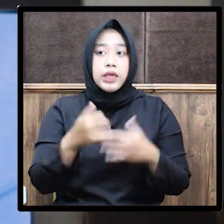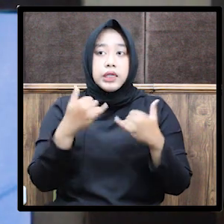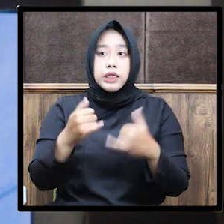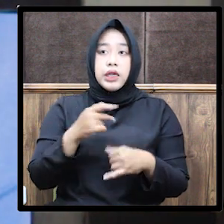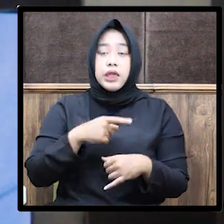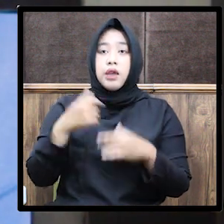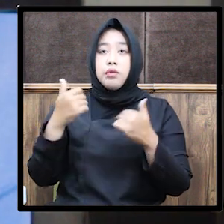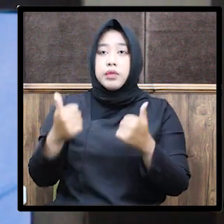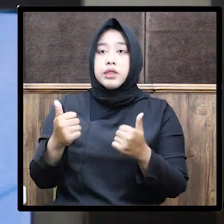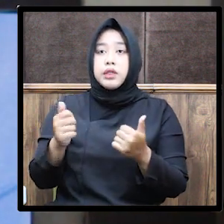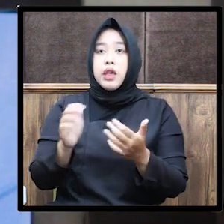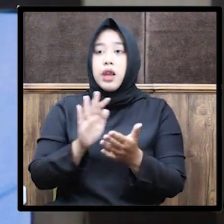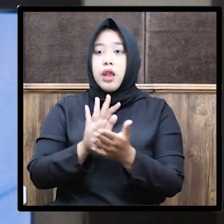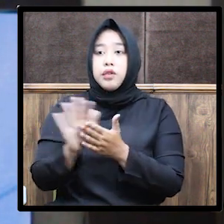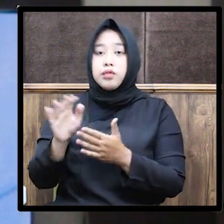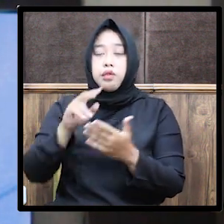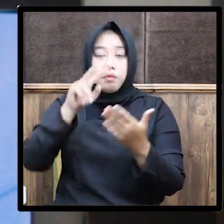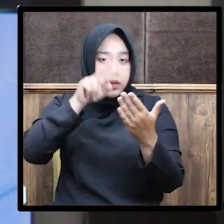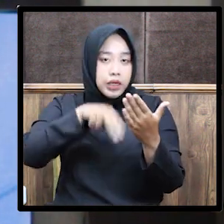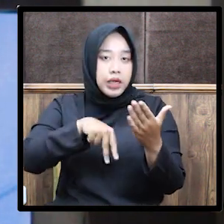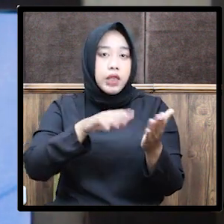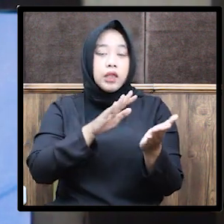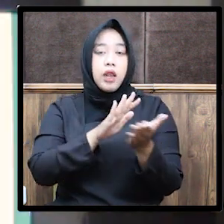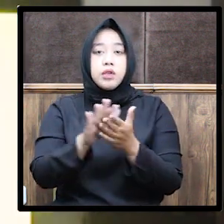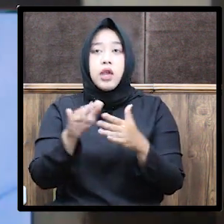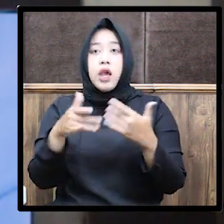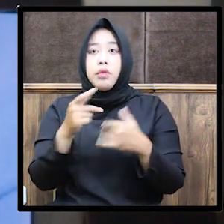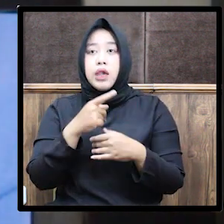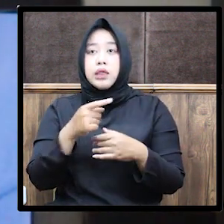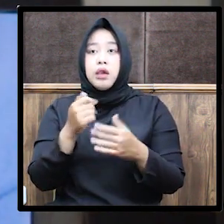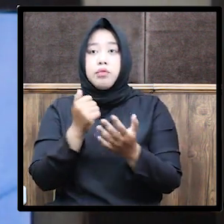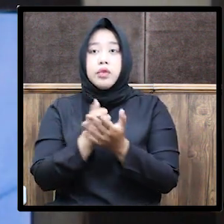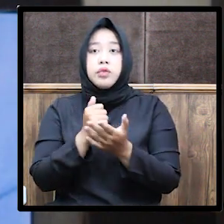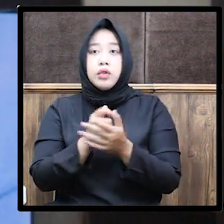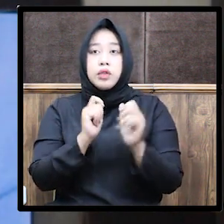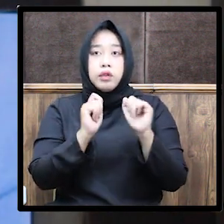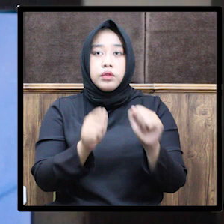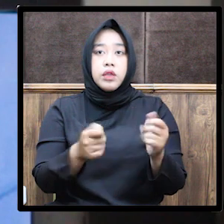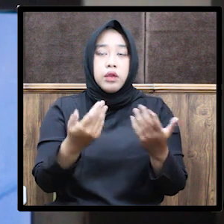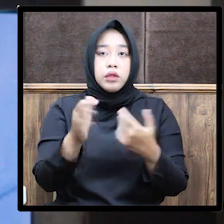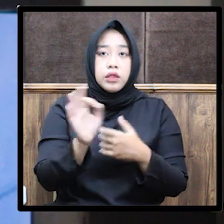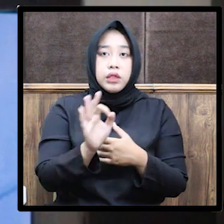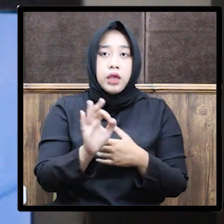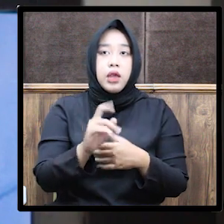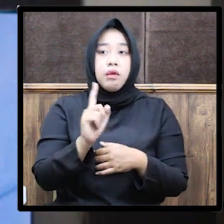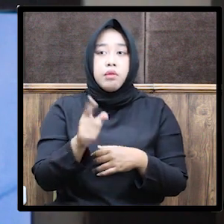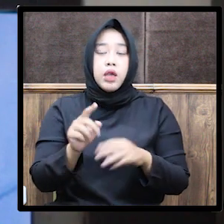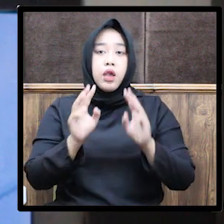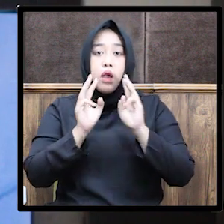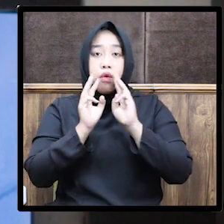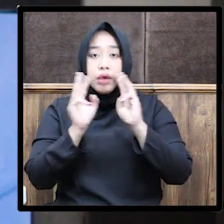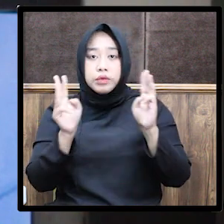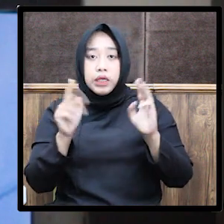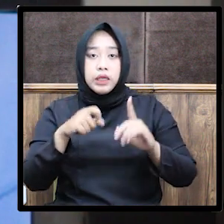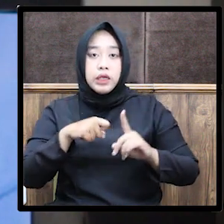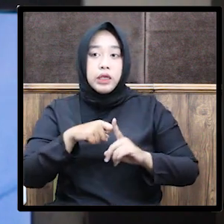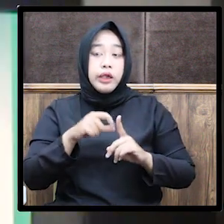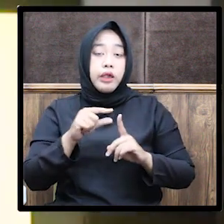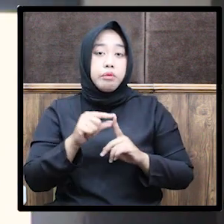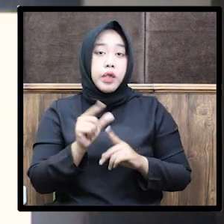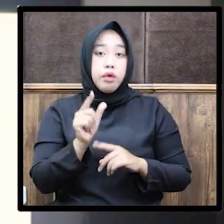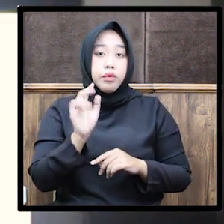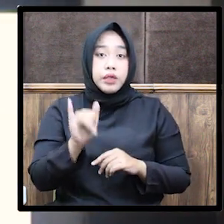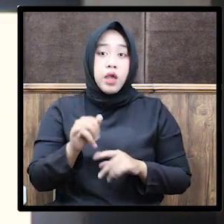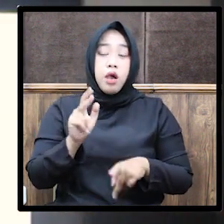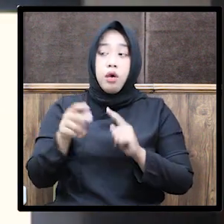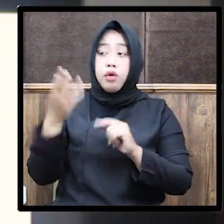bisa mengecek sendiri apakah kita terdaftar atau tidak begitu ya melalui websitenya KPU begitu. Kalau dulu kan